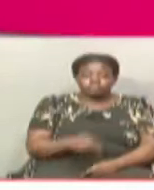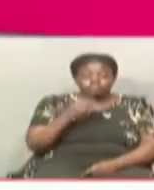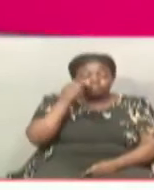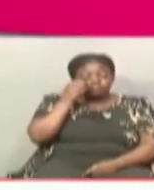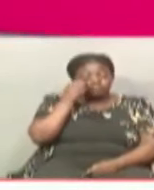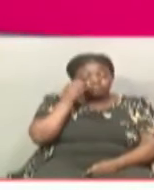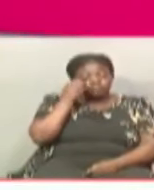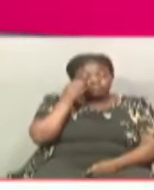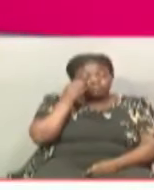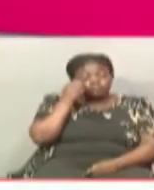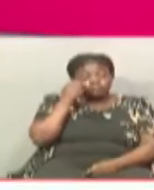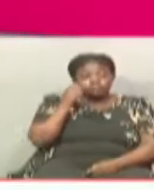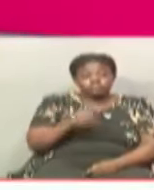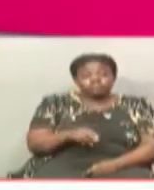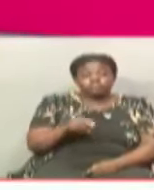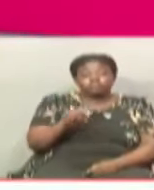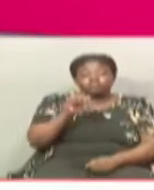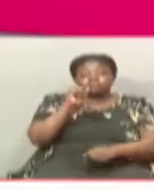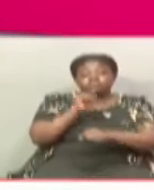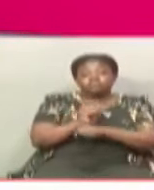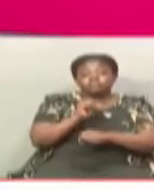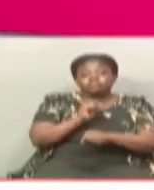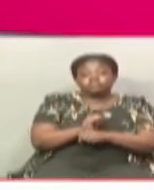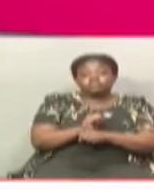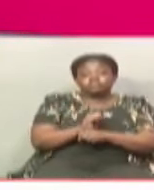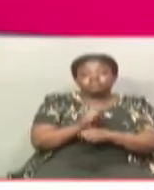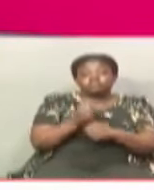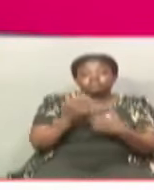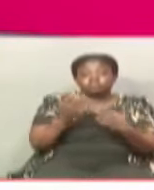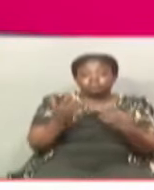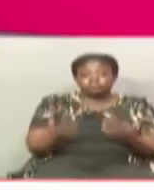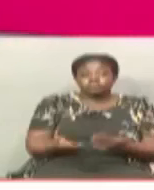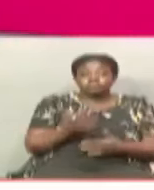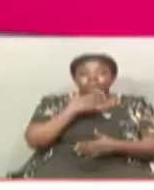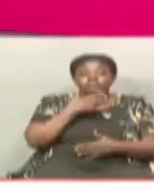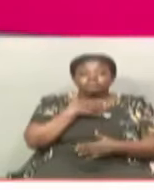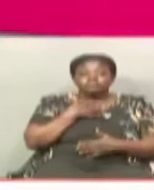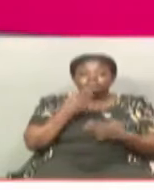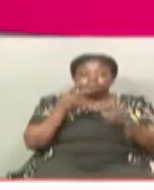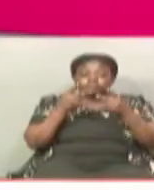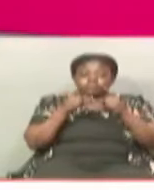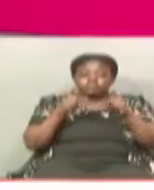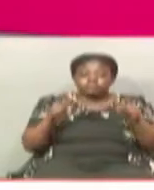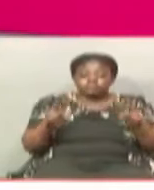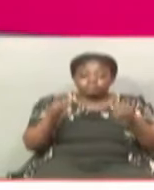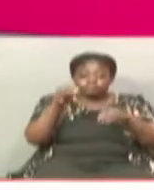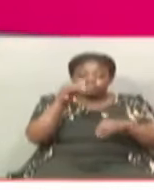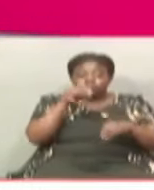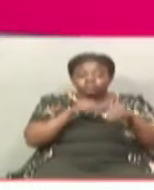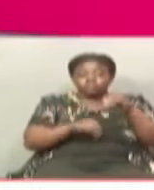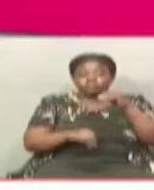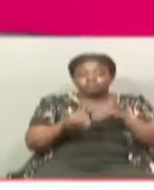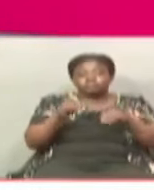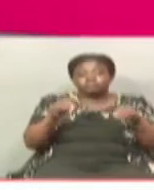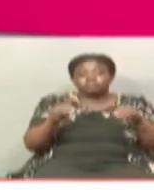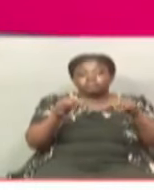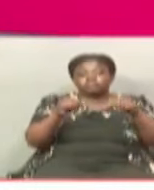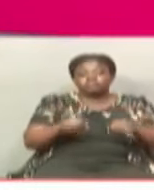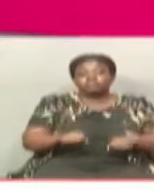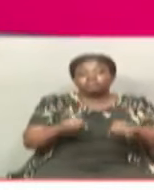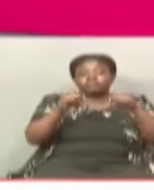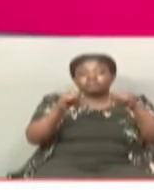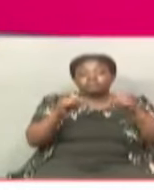Eyali ssenkulu w'ekitavu ky'abakozi Richard Byarugaba ayagala baddemu bamulonde ku bwa